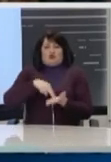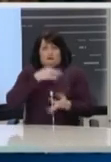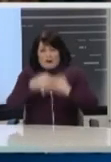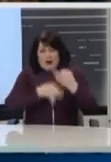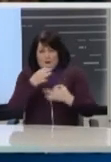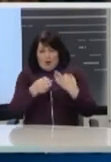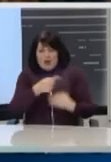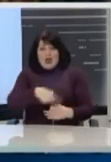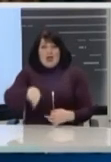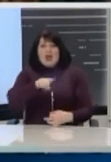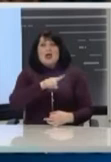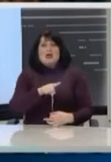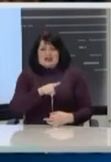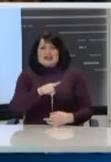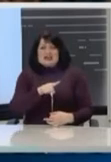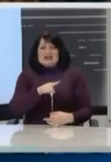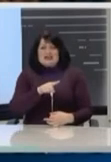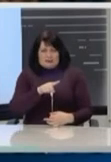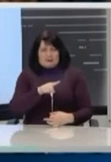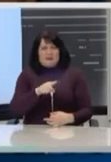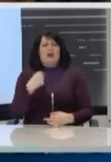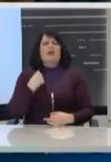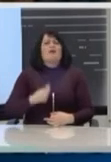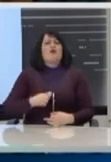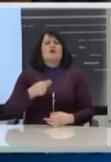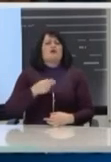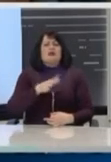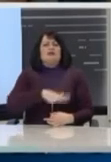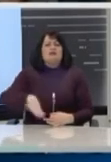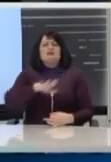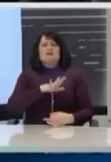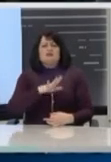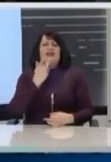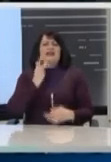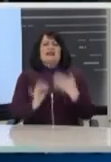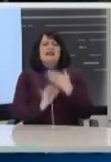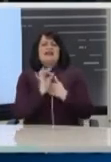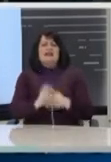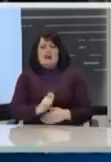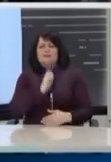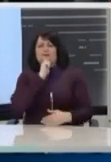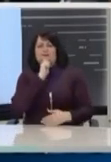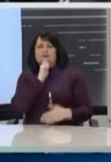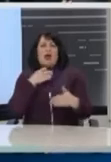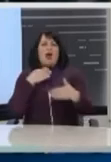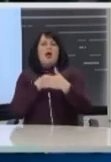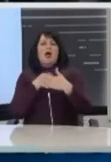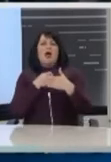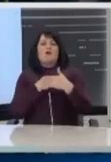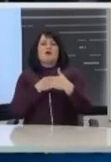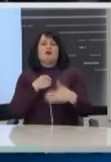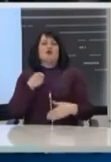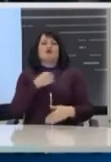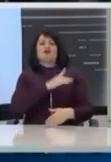φροντίσει εσείς και οι ταβαντζίδες της δημόσιας ζωής να έχετε αποκλείσει τη δημόσια, την Χρυσή Αυγή, τόσο από